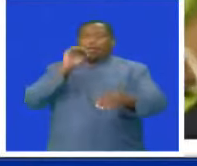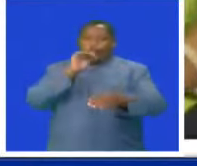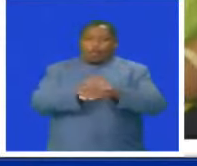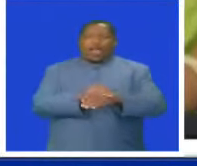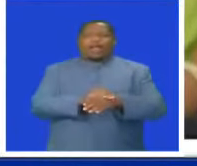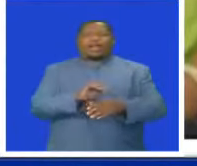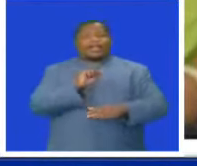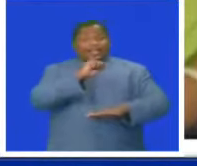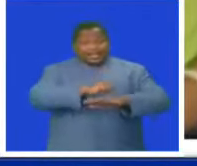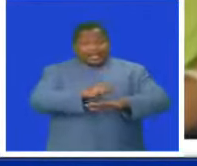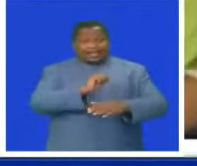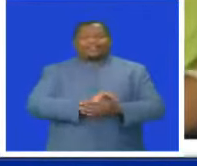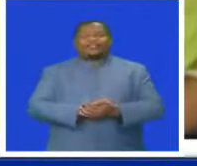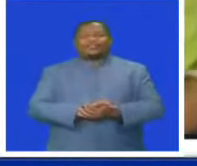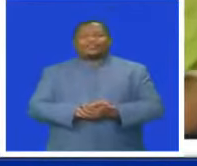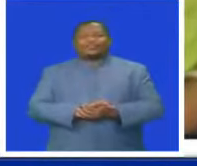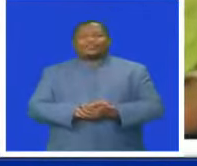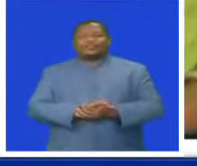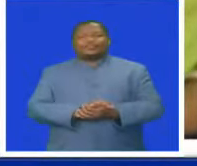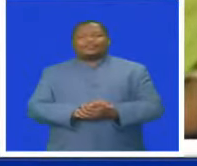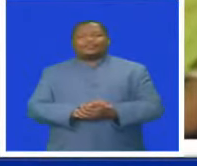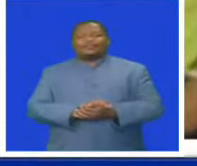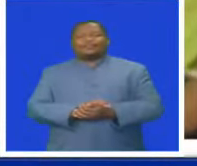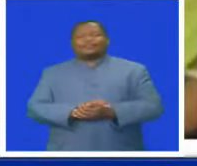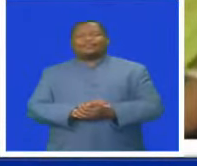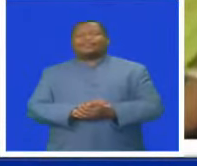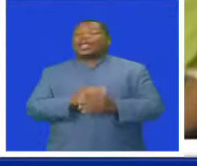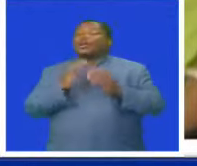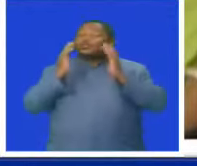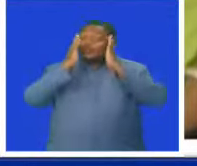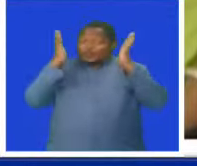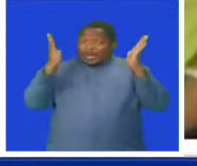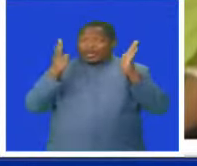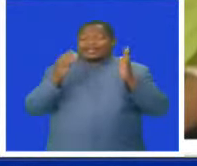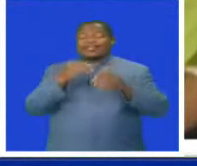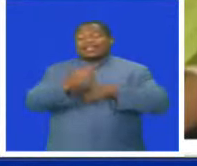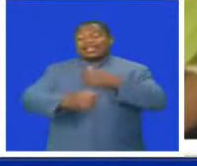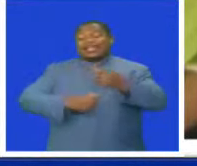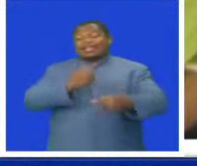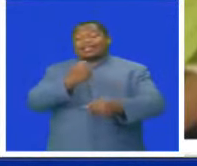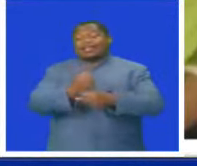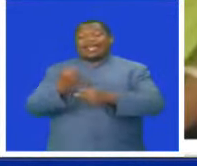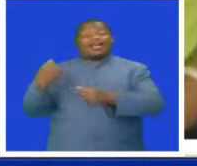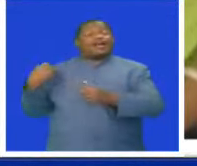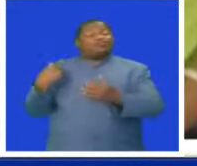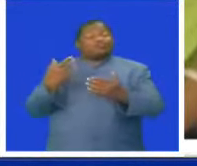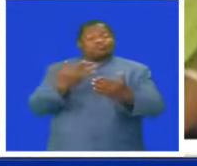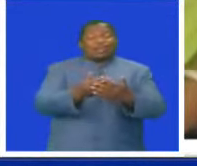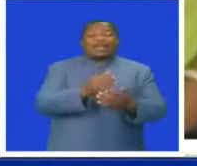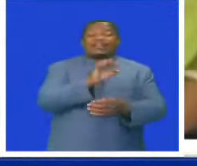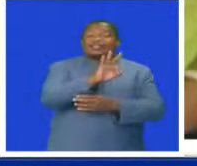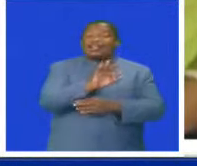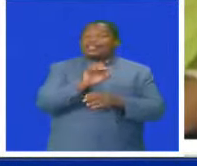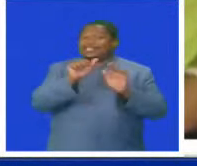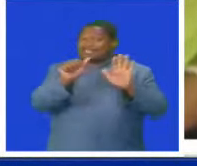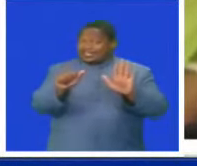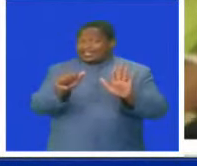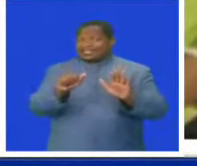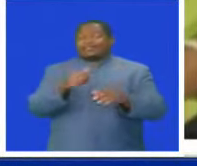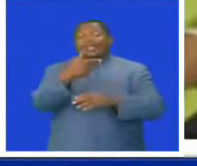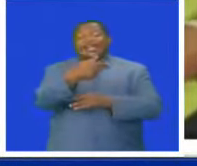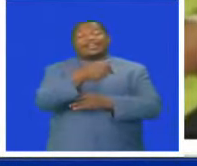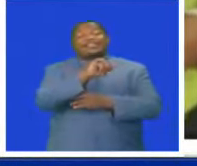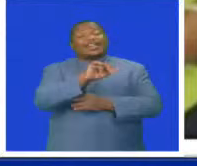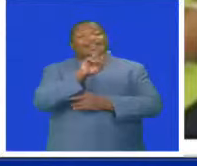lengemashumi lasithathu nesithupha solo lilwa neligciwane le-HIV and AIDS. Kanti ke ngeminyaka wa-2022 kuliphupho